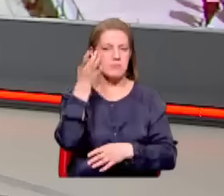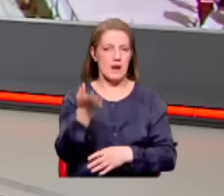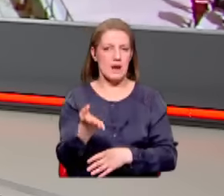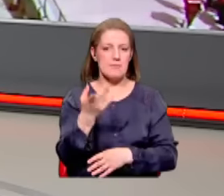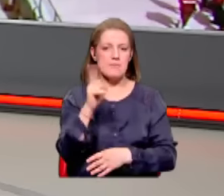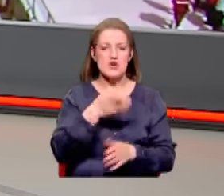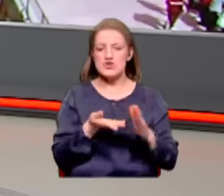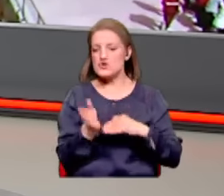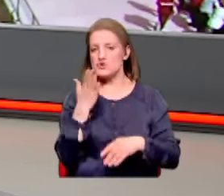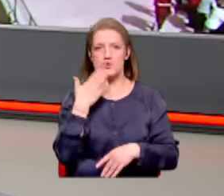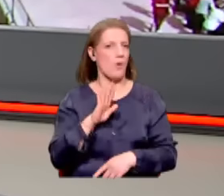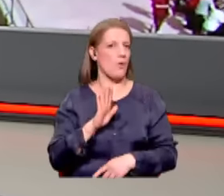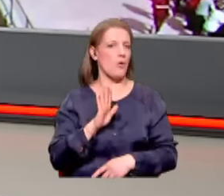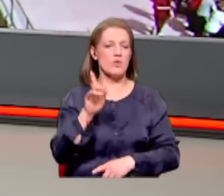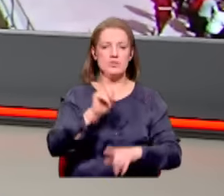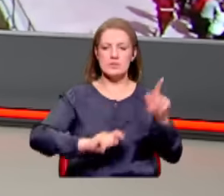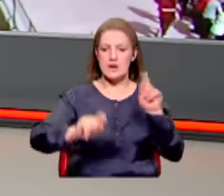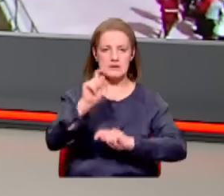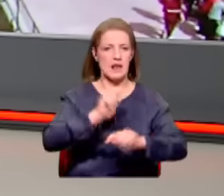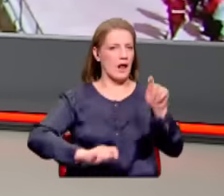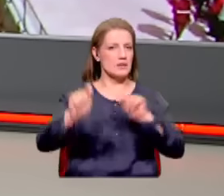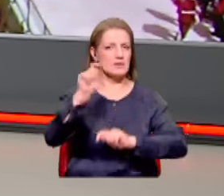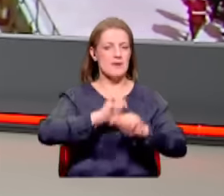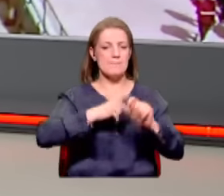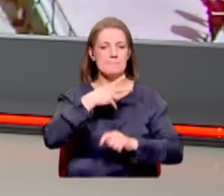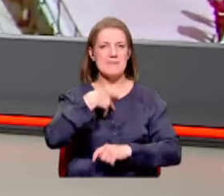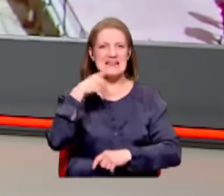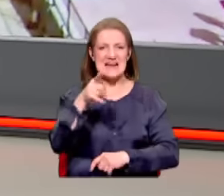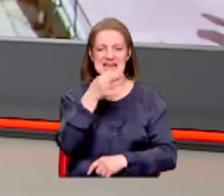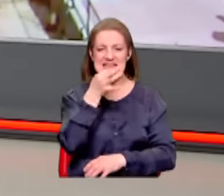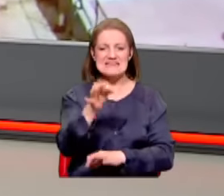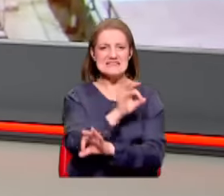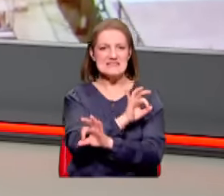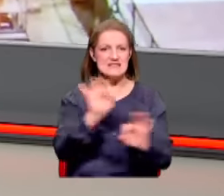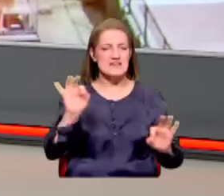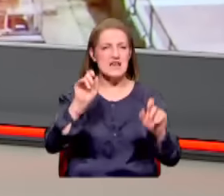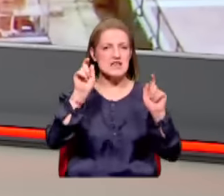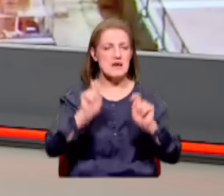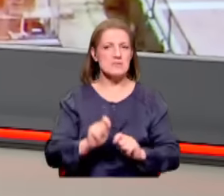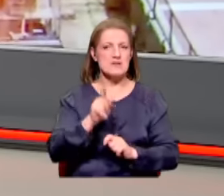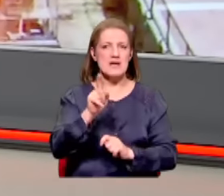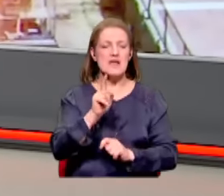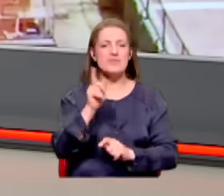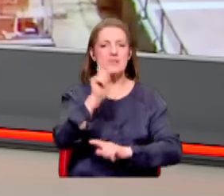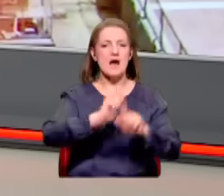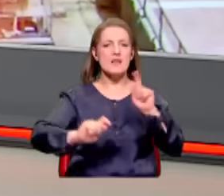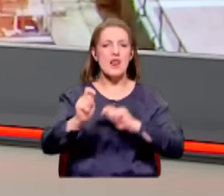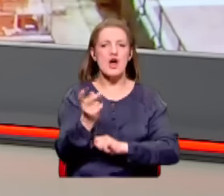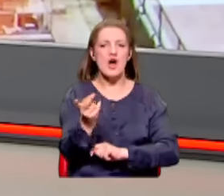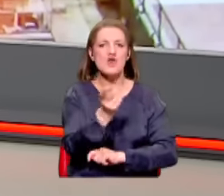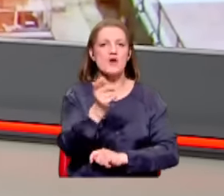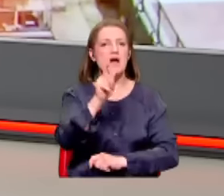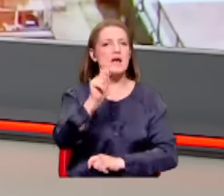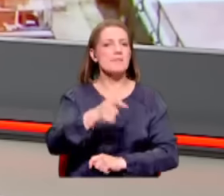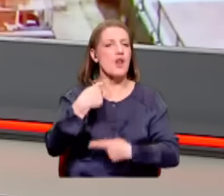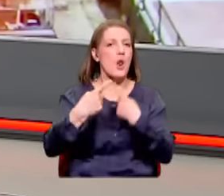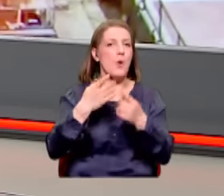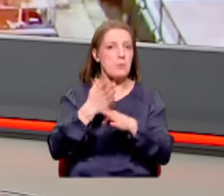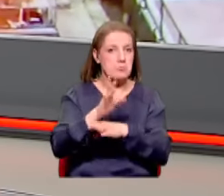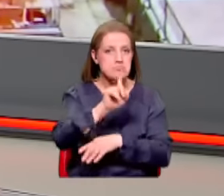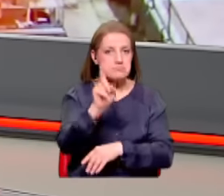Başka çıkış yok. Tadilatın belediyeden de izinsiz yapıldığı, tadilatın da kaçak yapıldığı iddia ediliyor bir